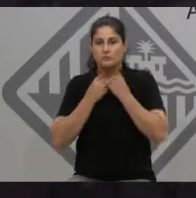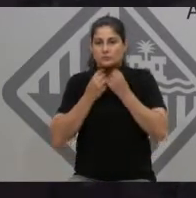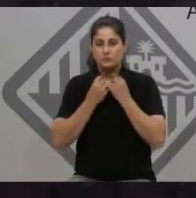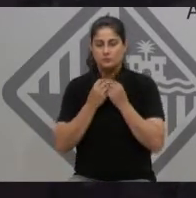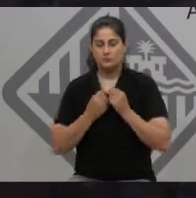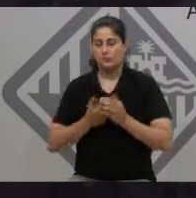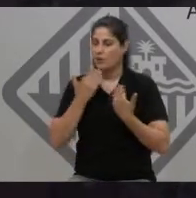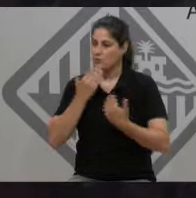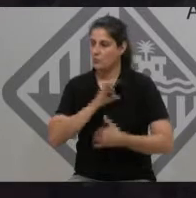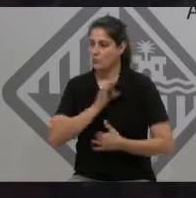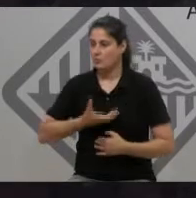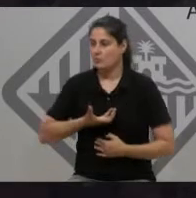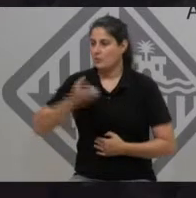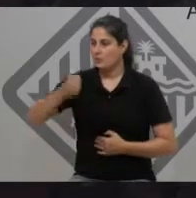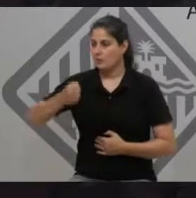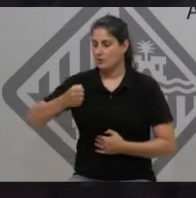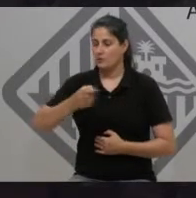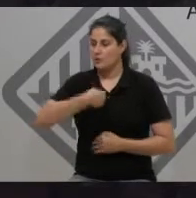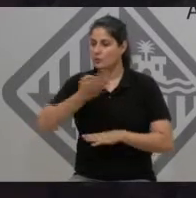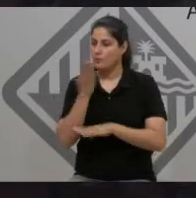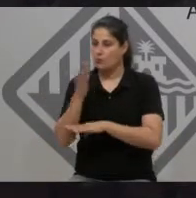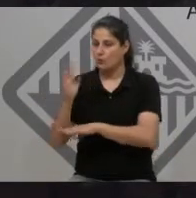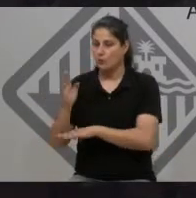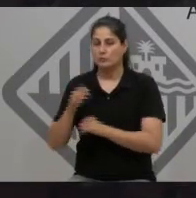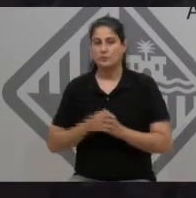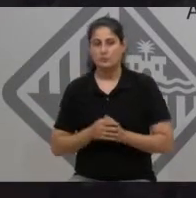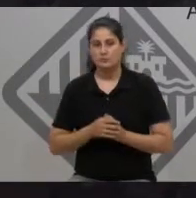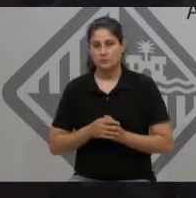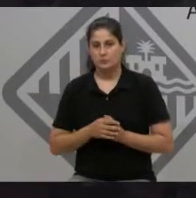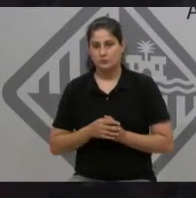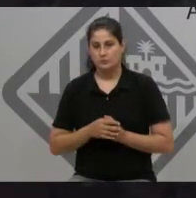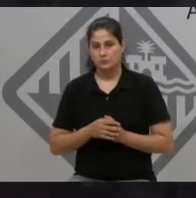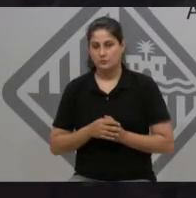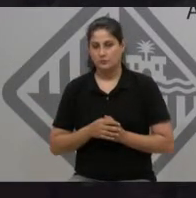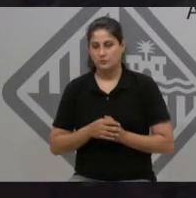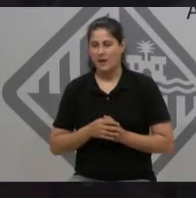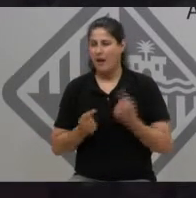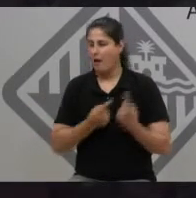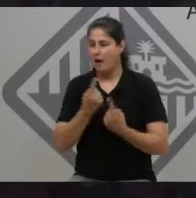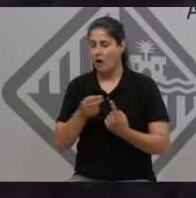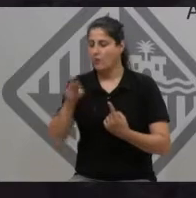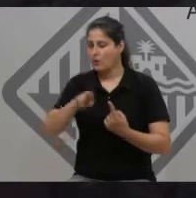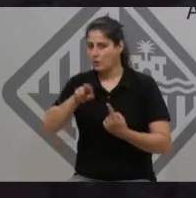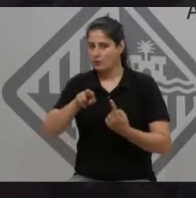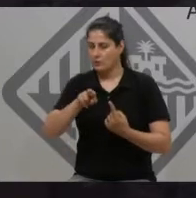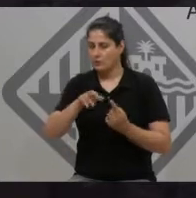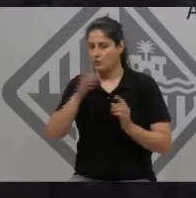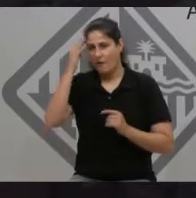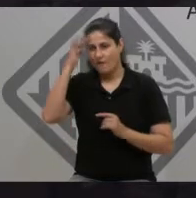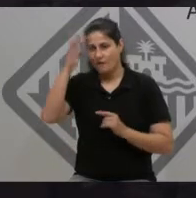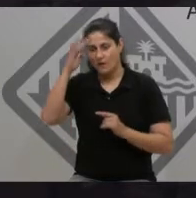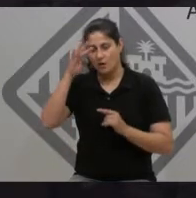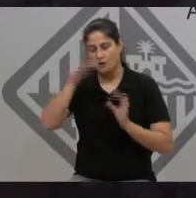Gràcies, senyor Batlle. Les nostres propostes són, en part, reiterades de lo que és la nostra filosofia de